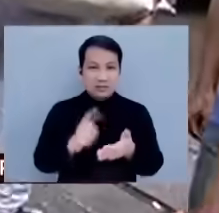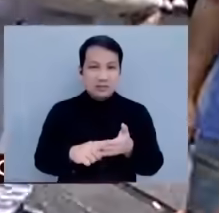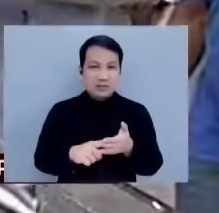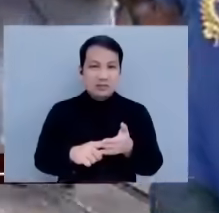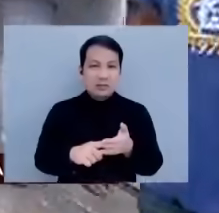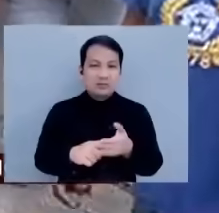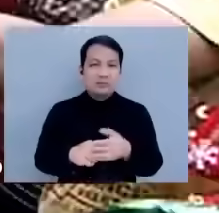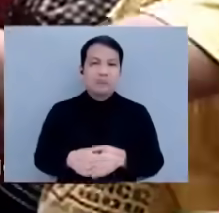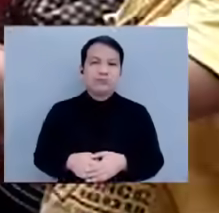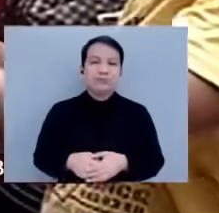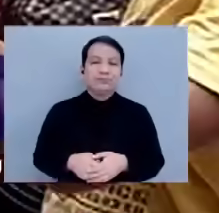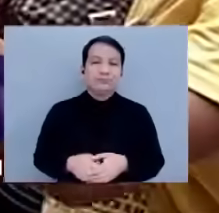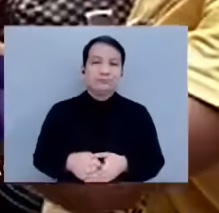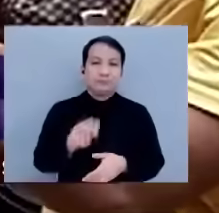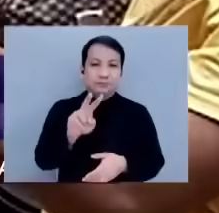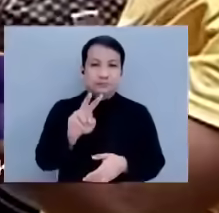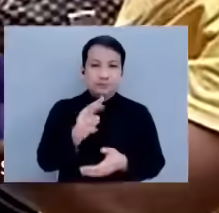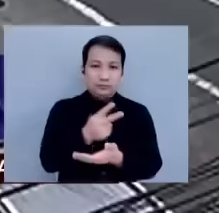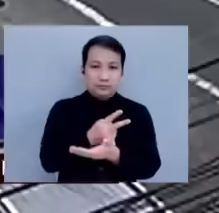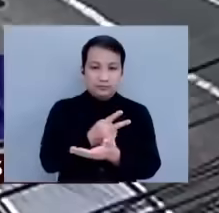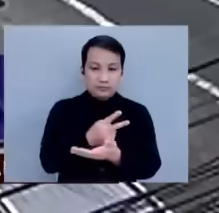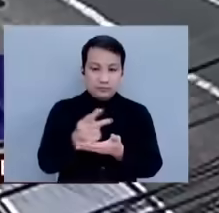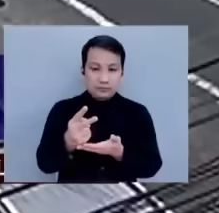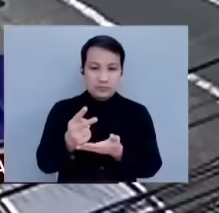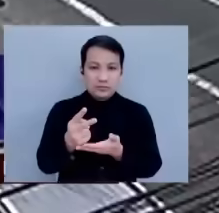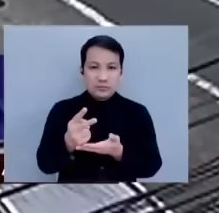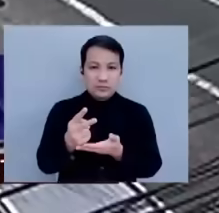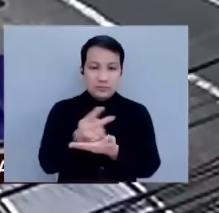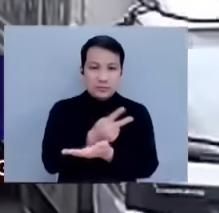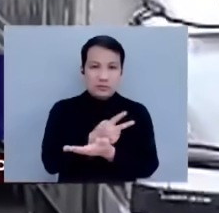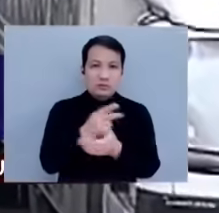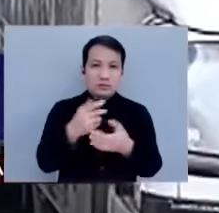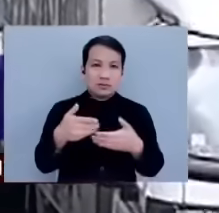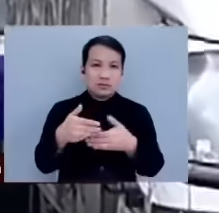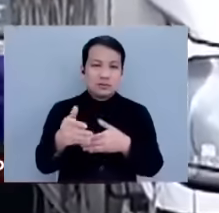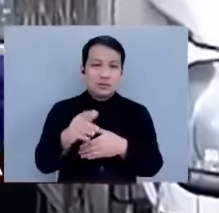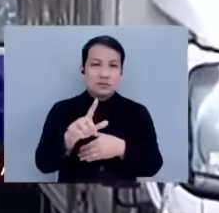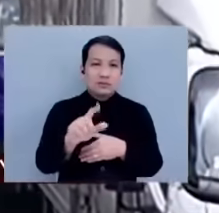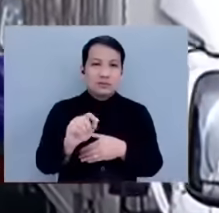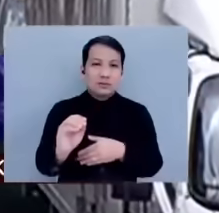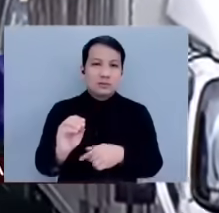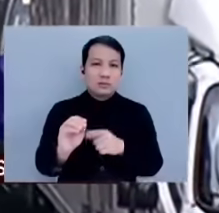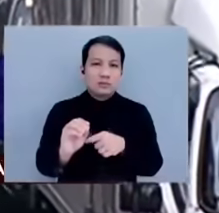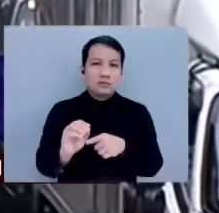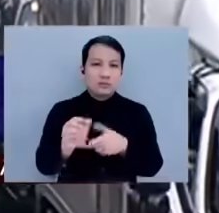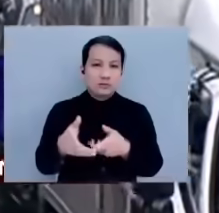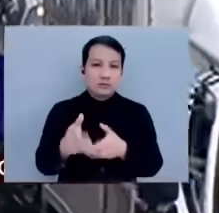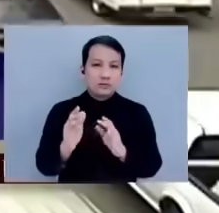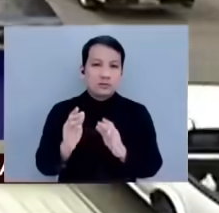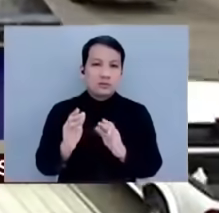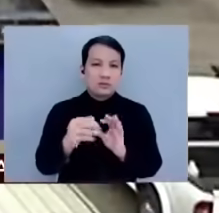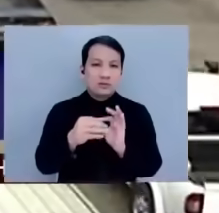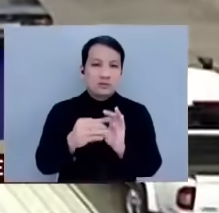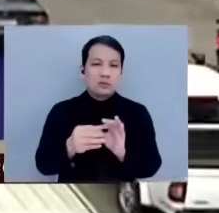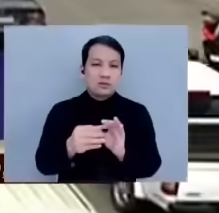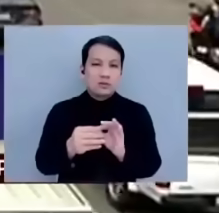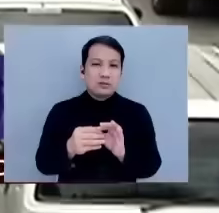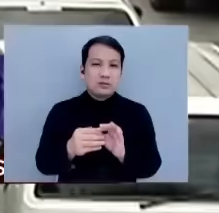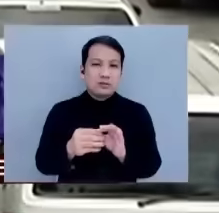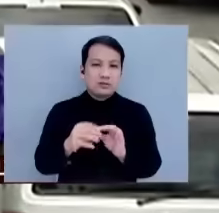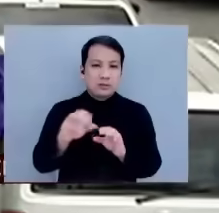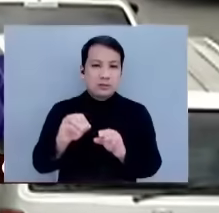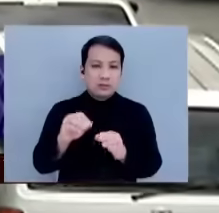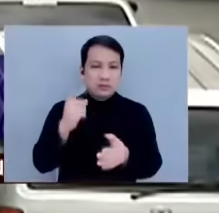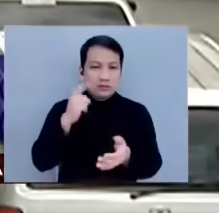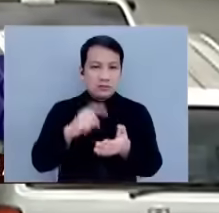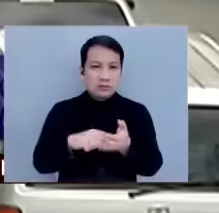Higit 2 linggo na lang bago ang Pasko, magluluwag muna ng patakaran ang Land Transportation Office. Hindi muna ipatutupad ang No Registration, No Travel